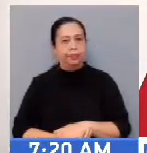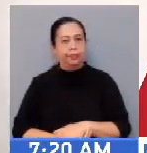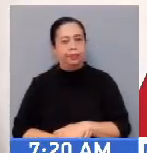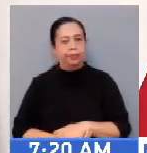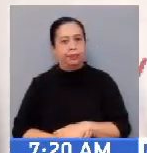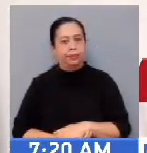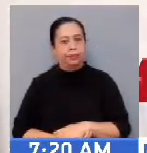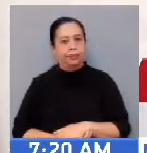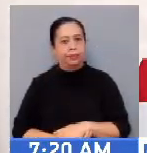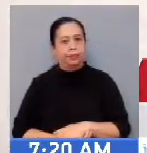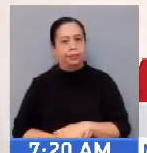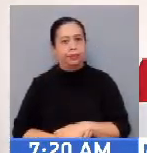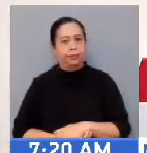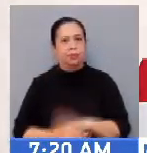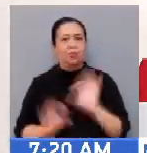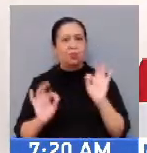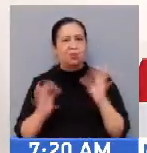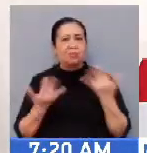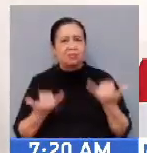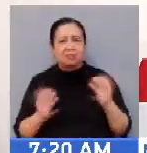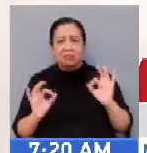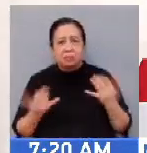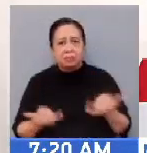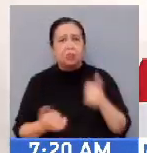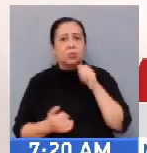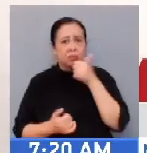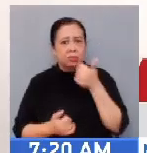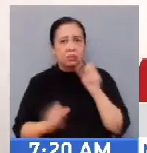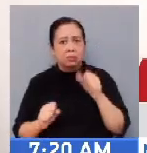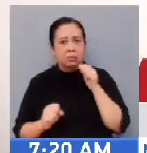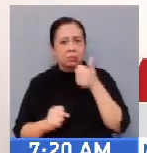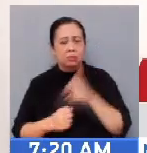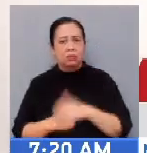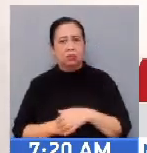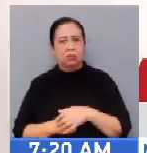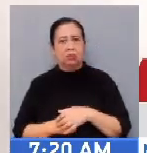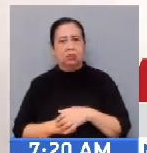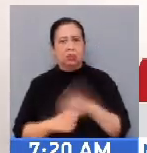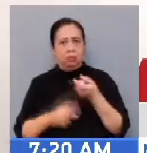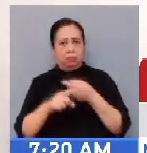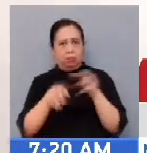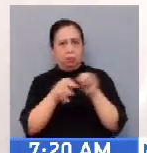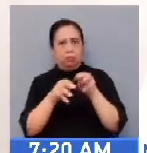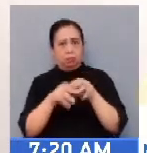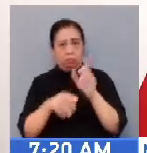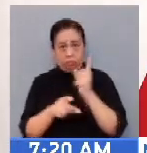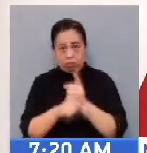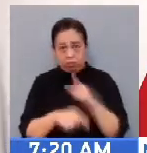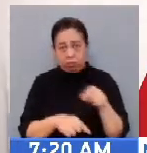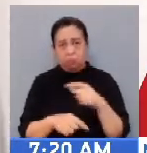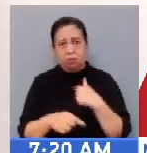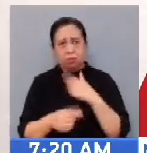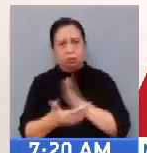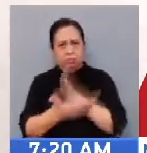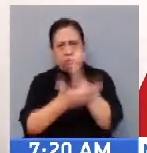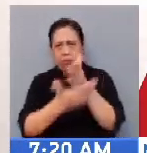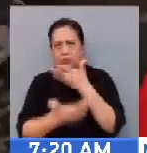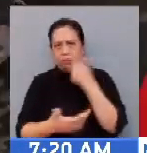wala na kayong pera ngayon, sir, eh. Bukas pa, sir, eh. Sabi ko, taga Marikina ka lang naman, diba, sir? O sa Jaymo na lang, babayaran